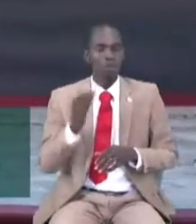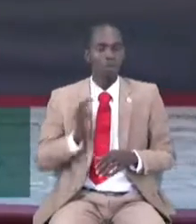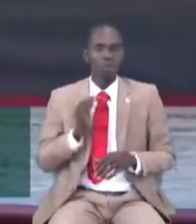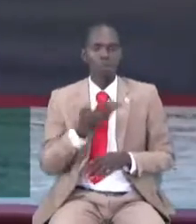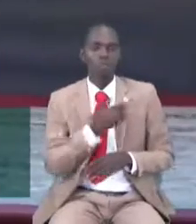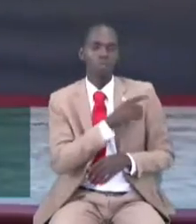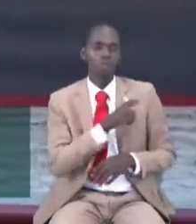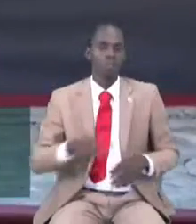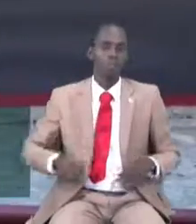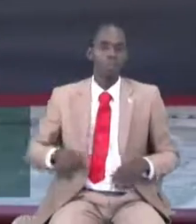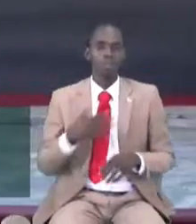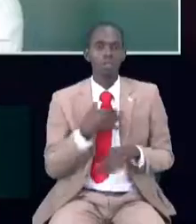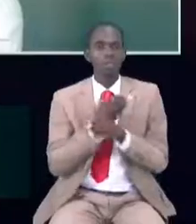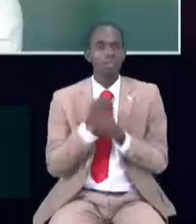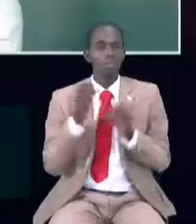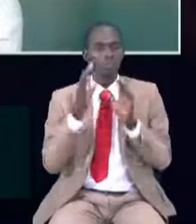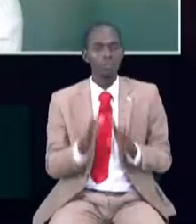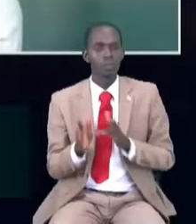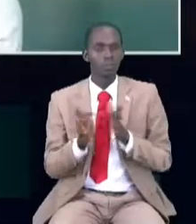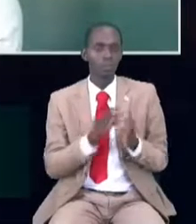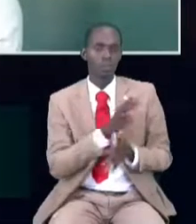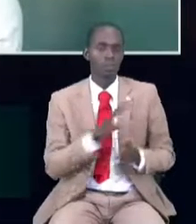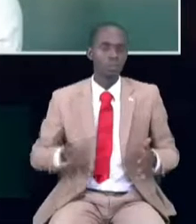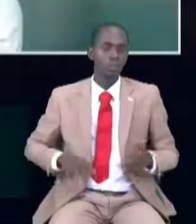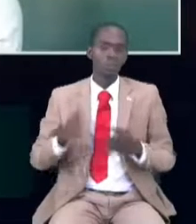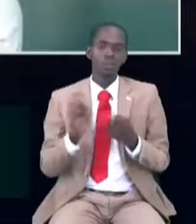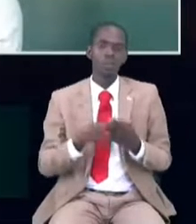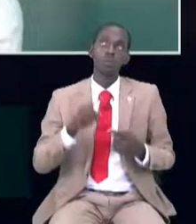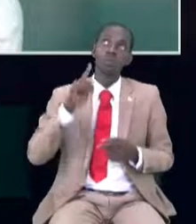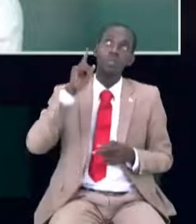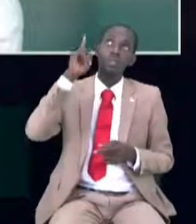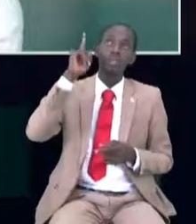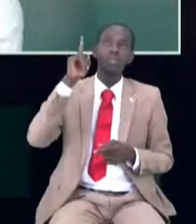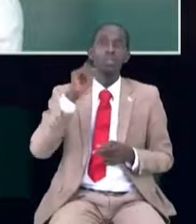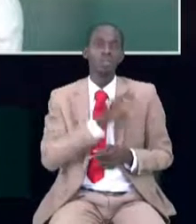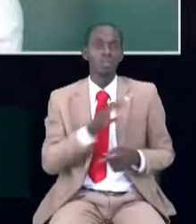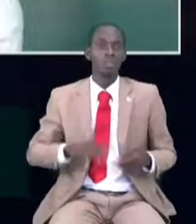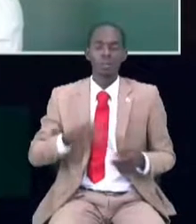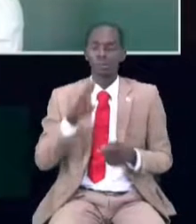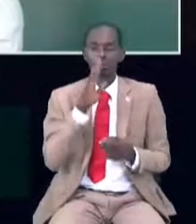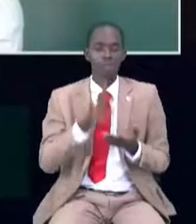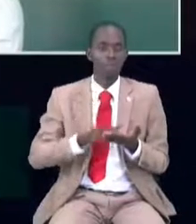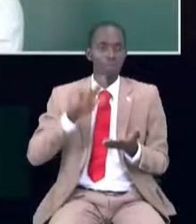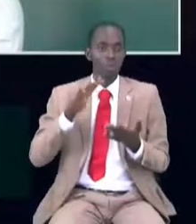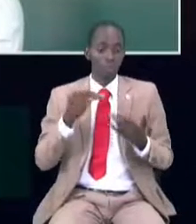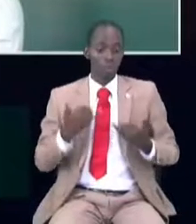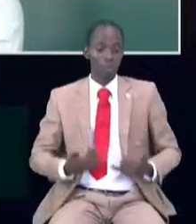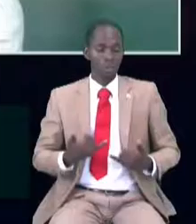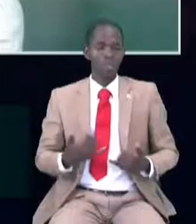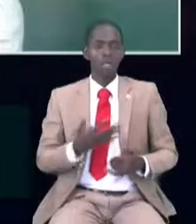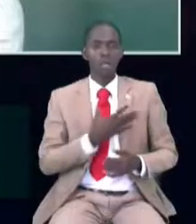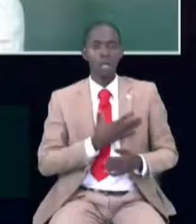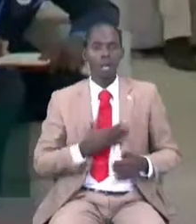la gloire, maintenant et pour l'éternité, et que toute l'Église entière dise